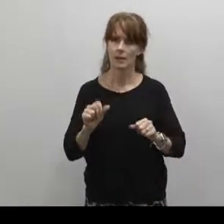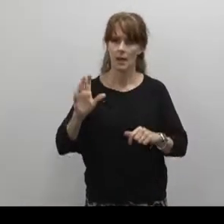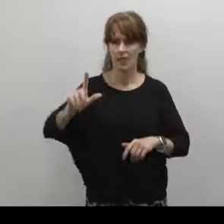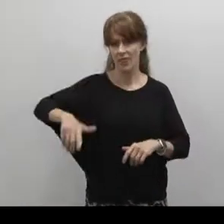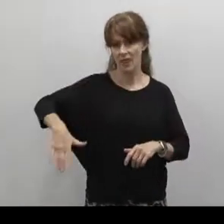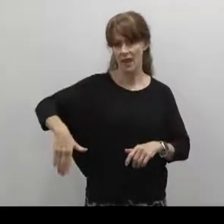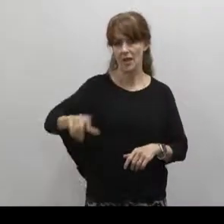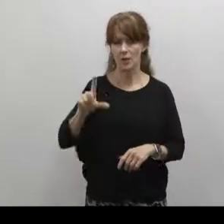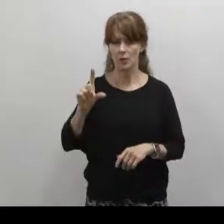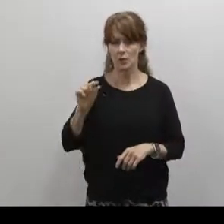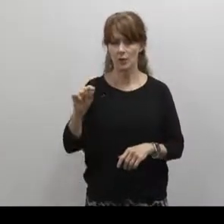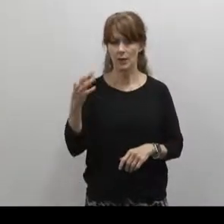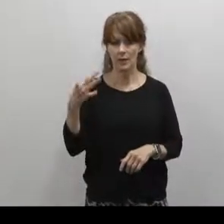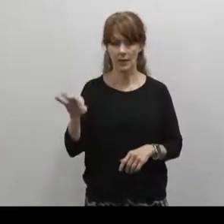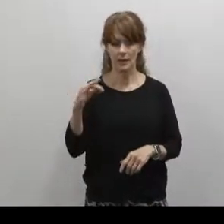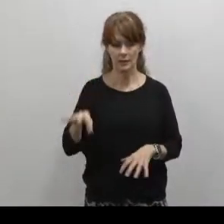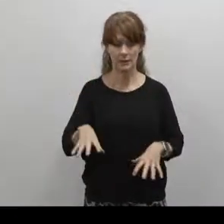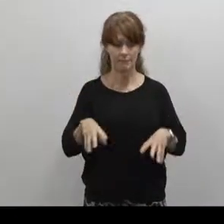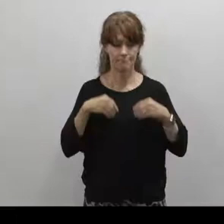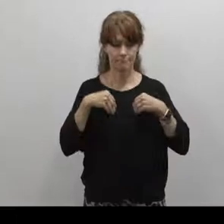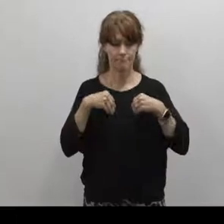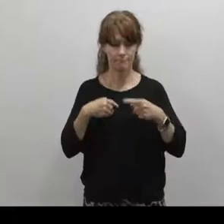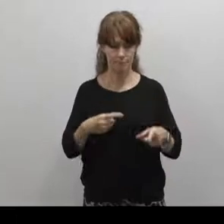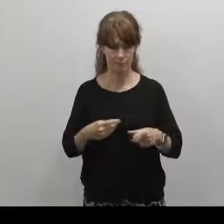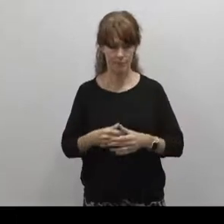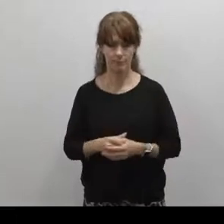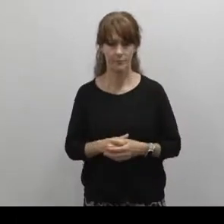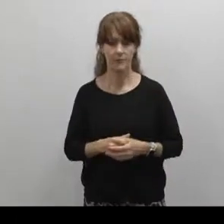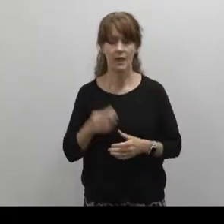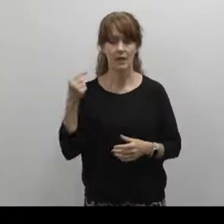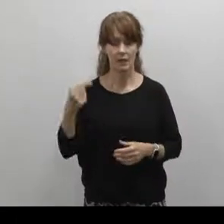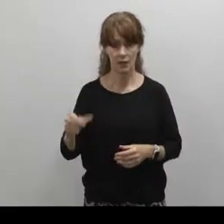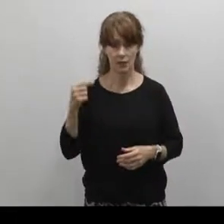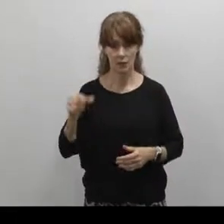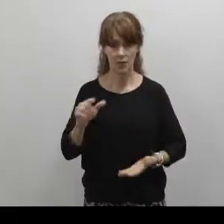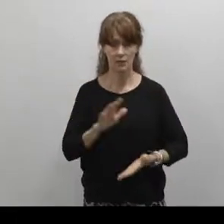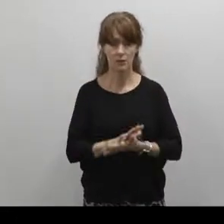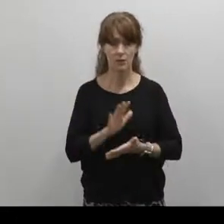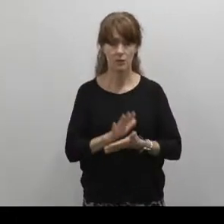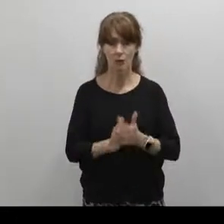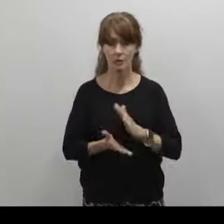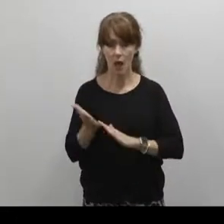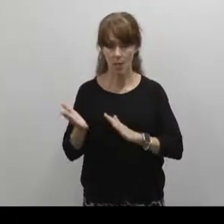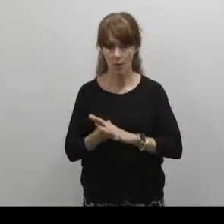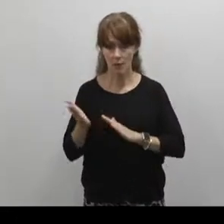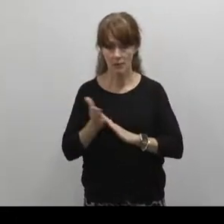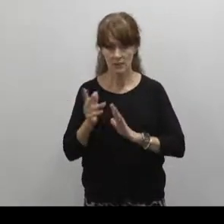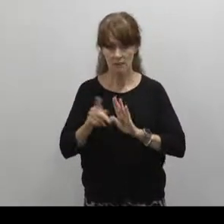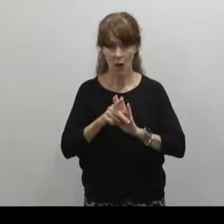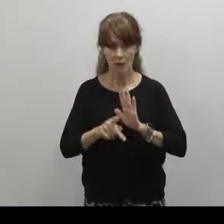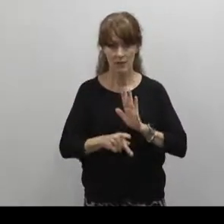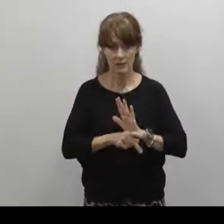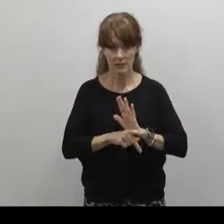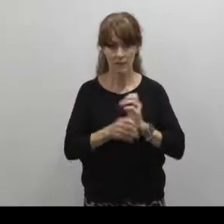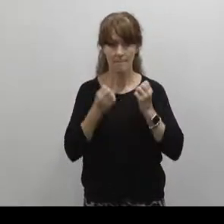35 3 5 10 vì bà con từ nâng đồng nào ca xa lá